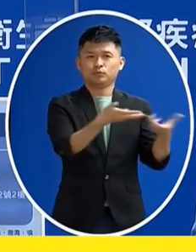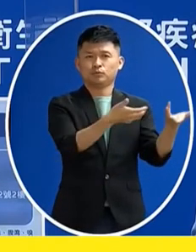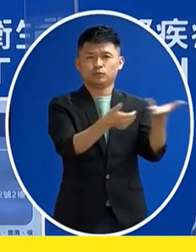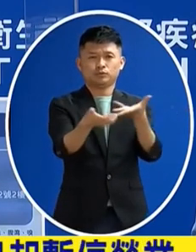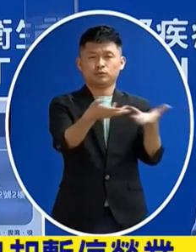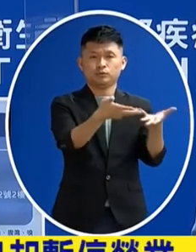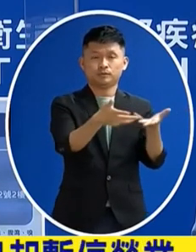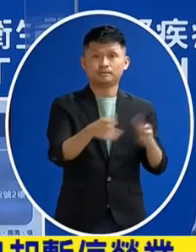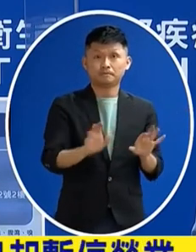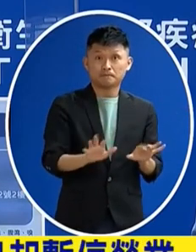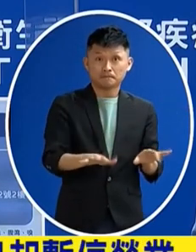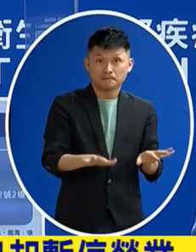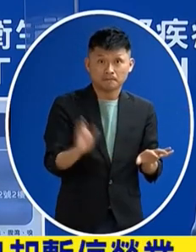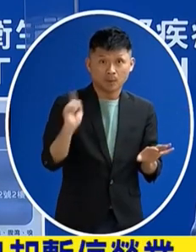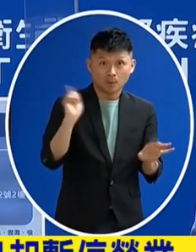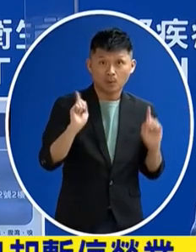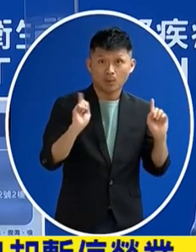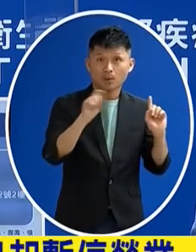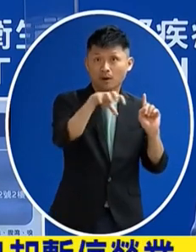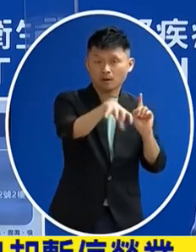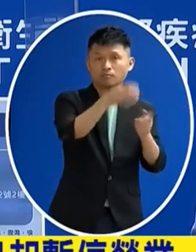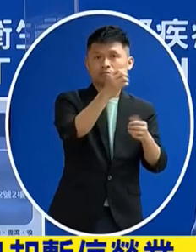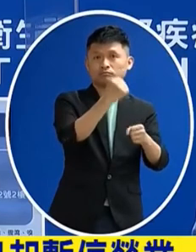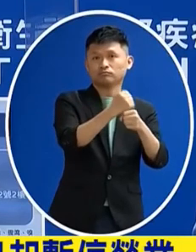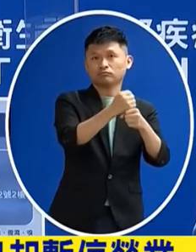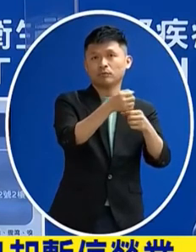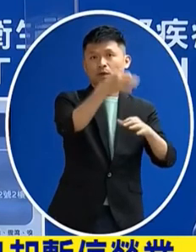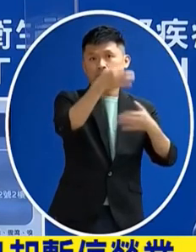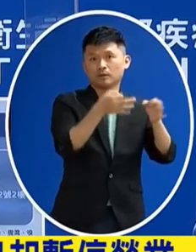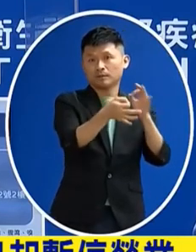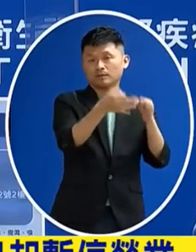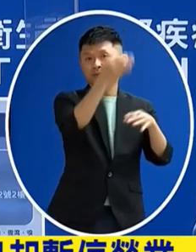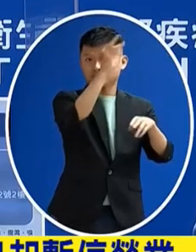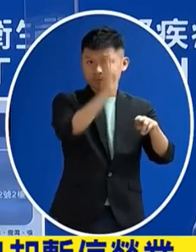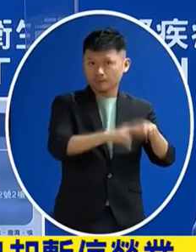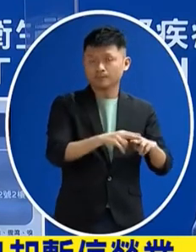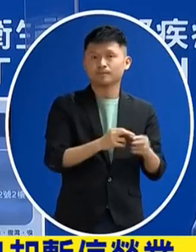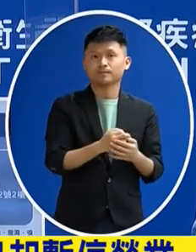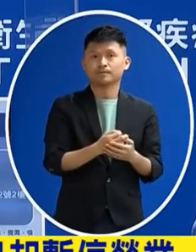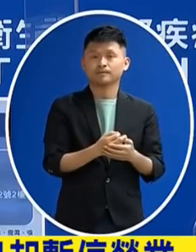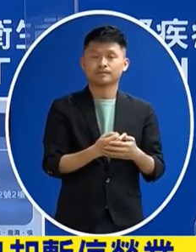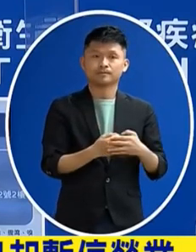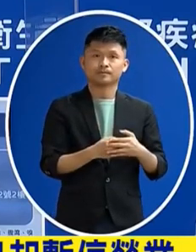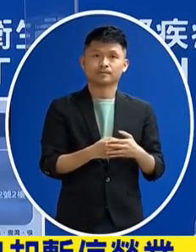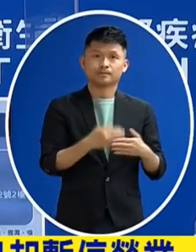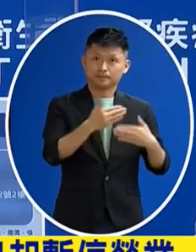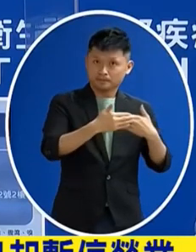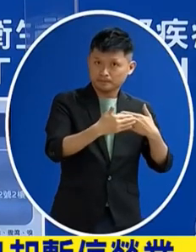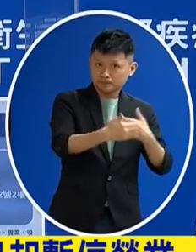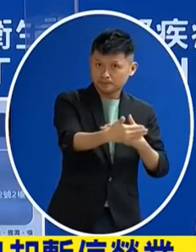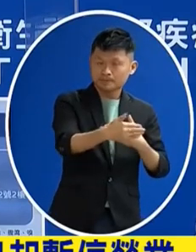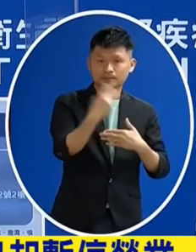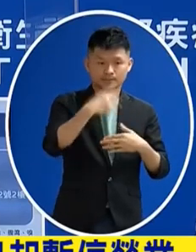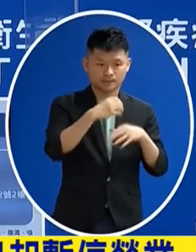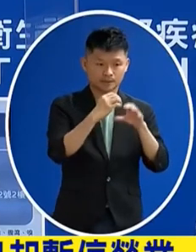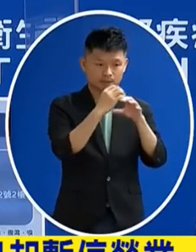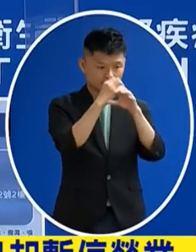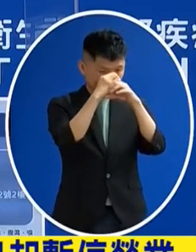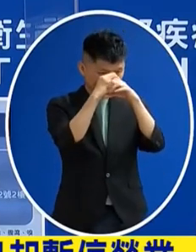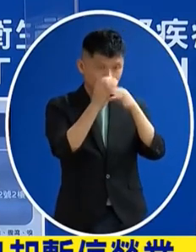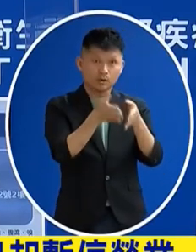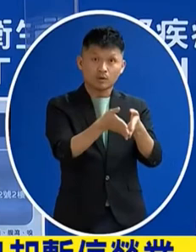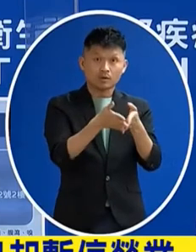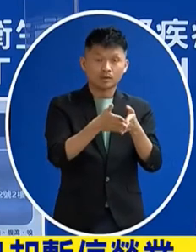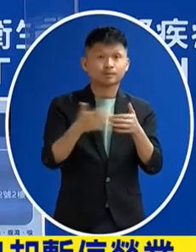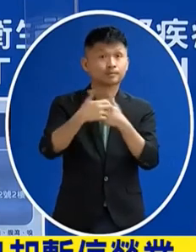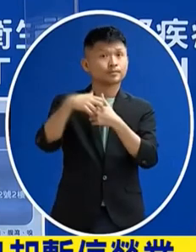场即日提止营业，哈，全数的员工居家隔离并裁减。好，那今天跟开始，卫生单位哈已